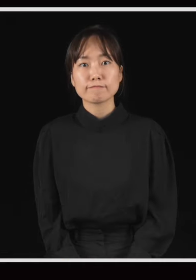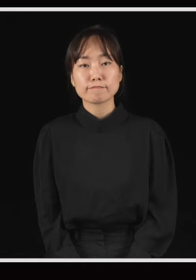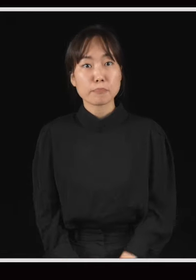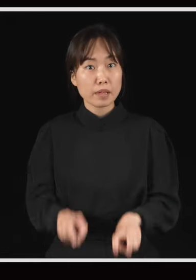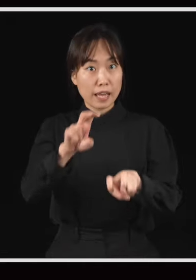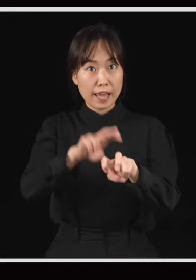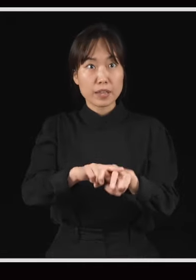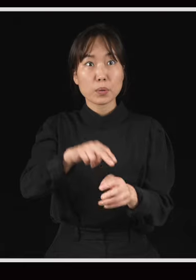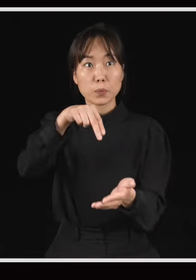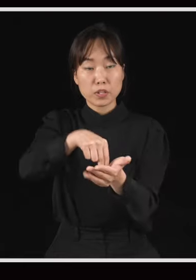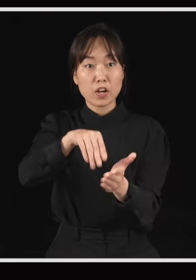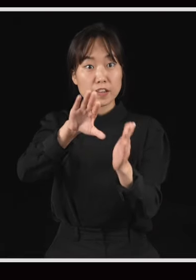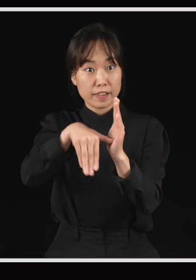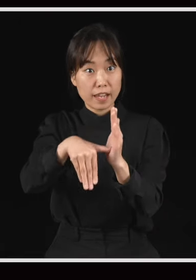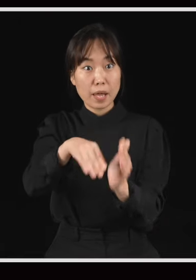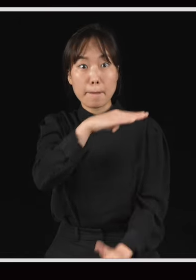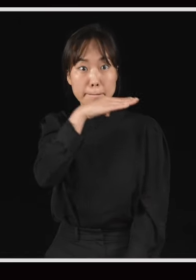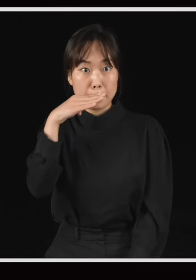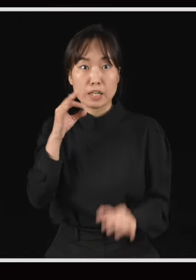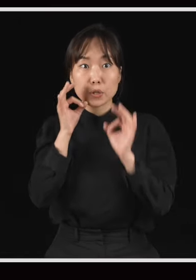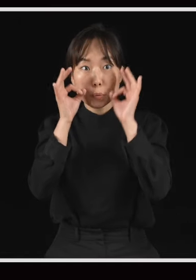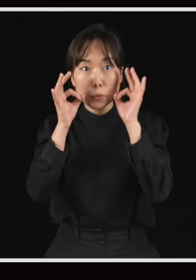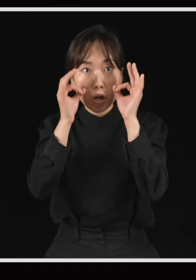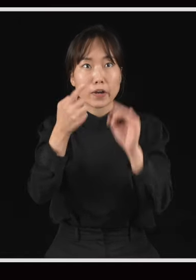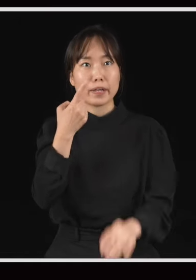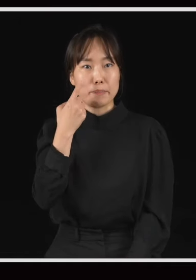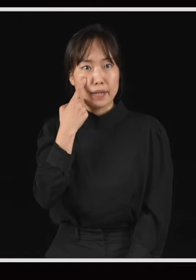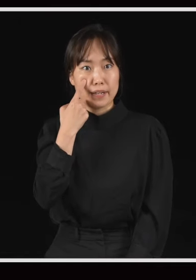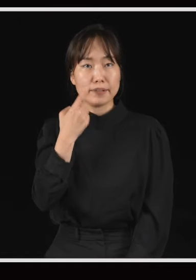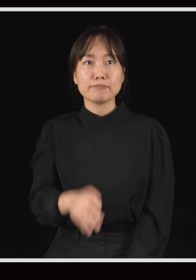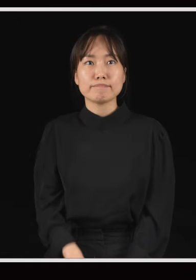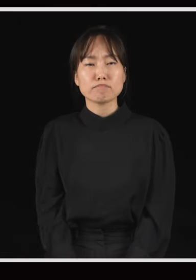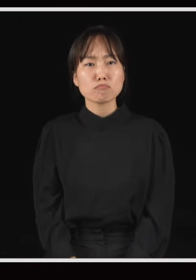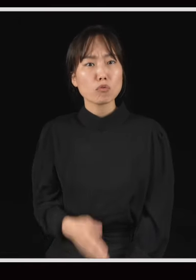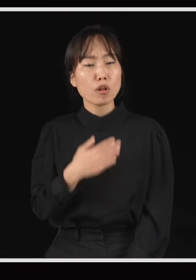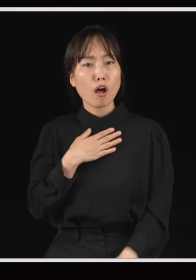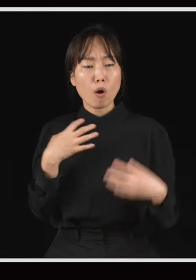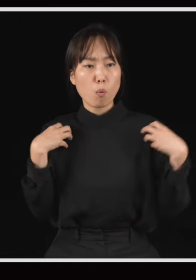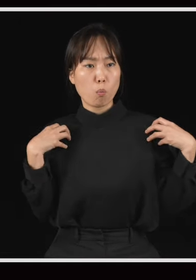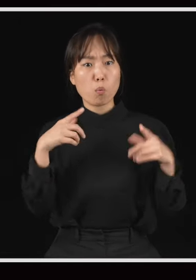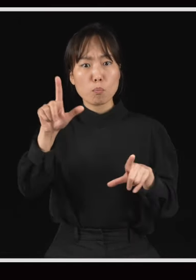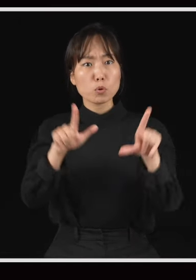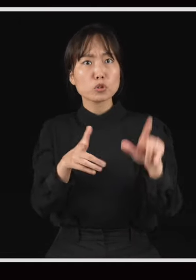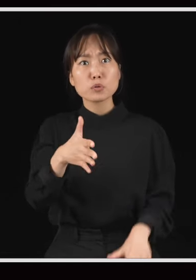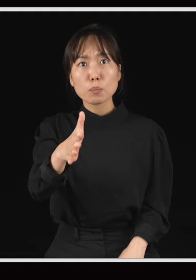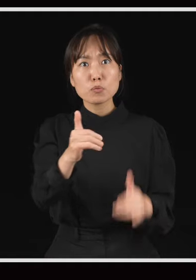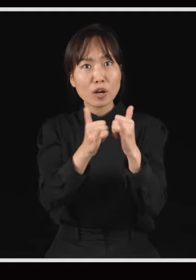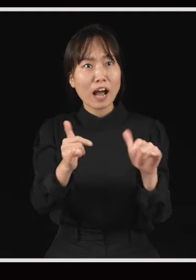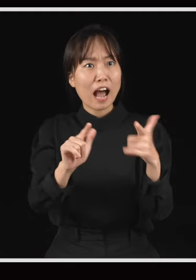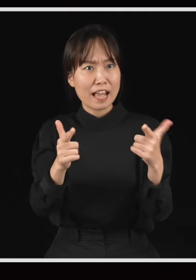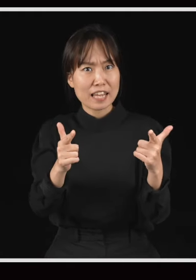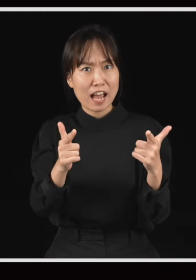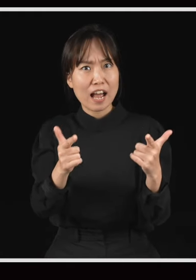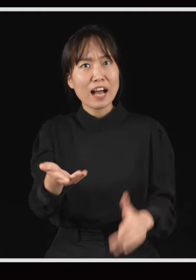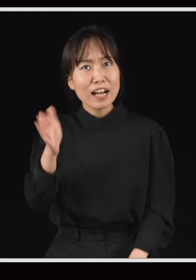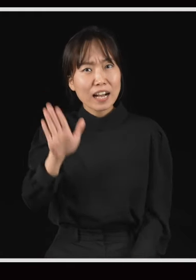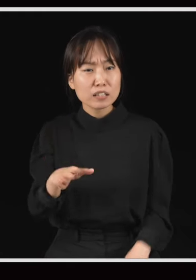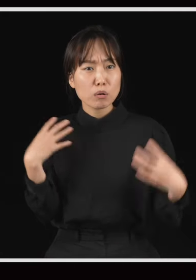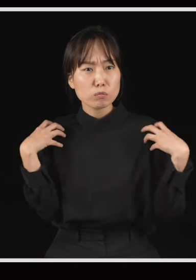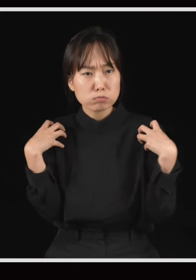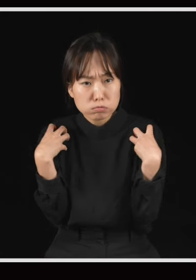이런 것들을 평소에 생각을 해보시면 좋겠다는 겁니다. 제가 자세 전문가는 아닙니다. 근데 이런 것들이